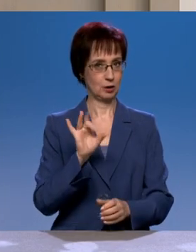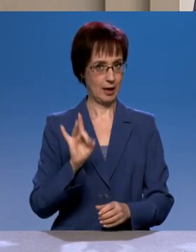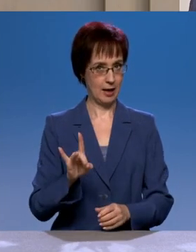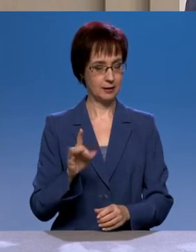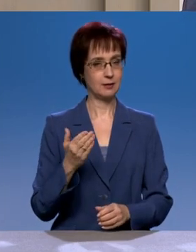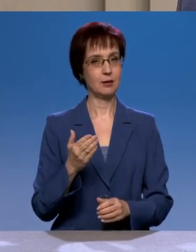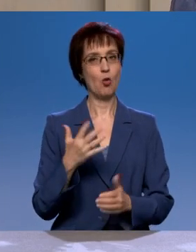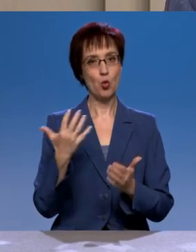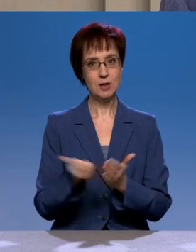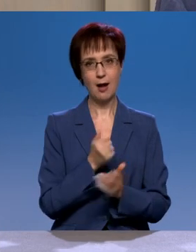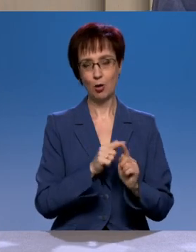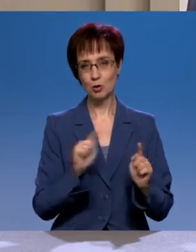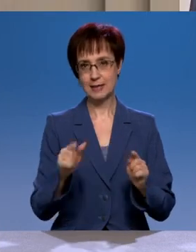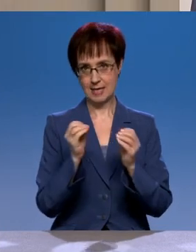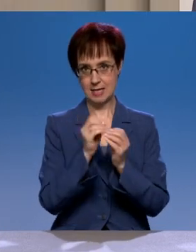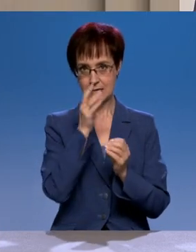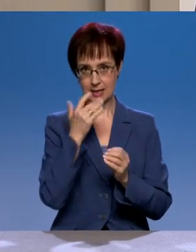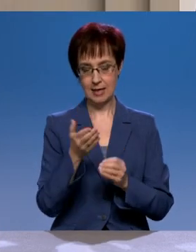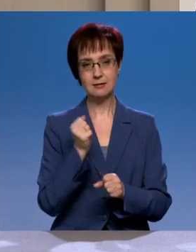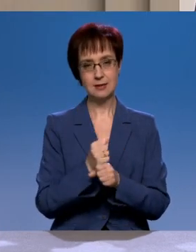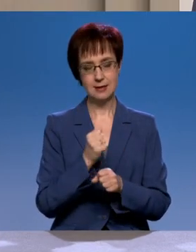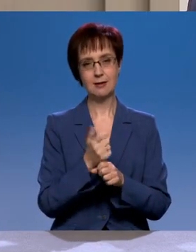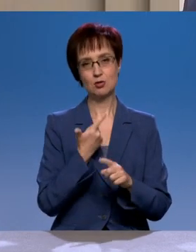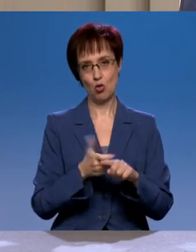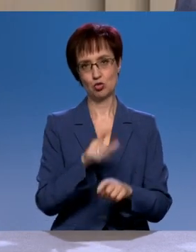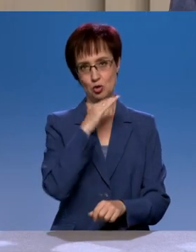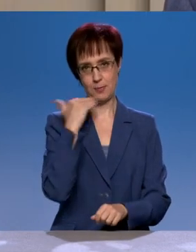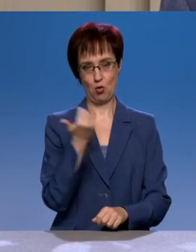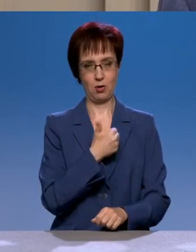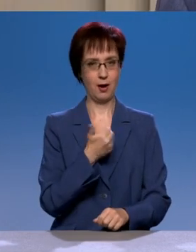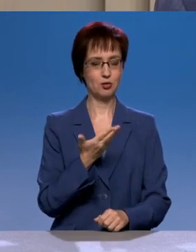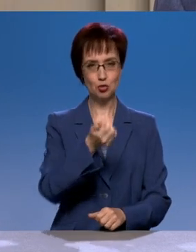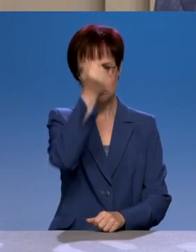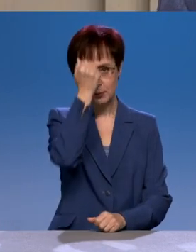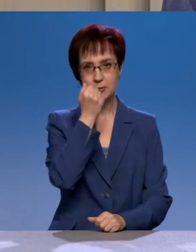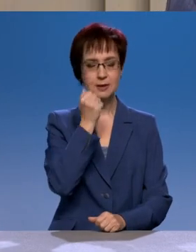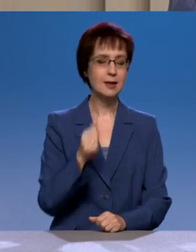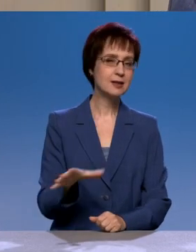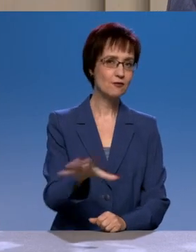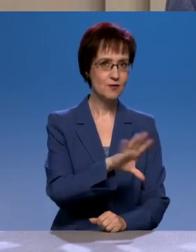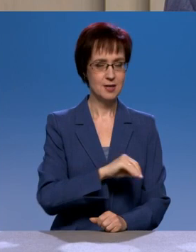лет сделать очень много. Я от всей души хочу поблагодарить всех, кто помогал нам